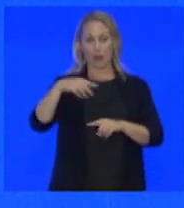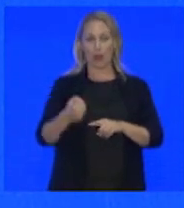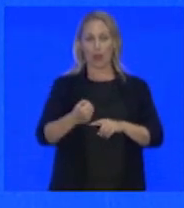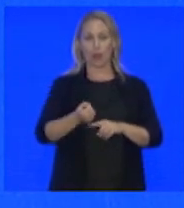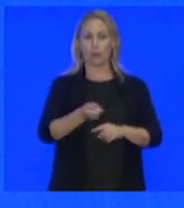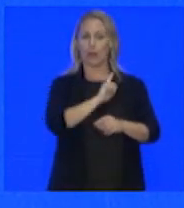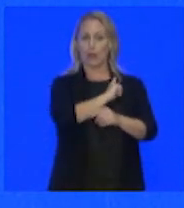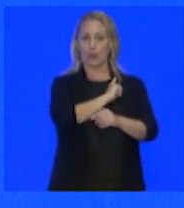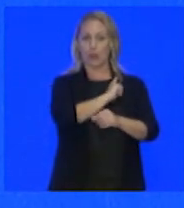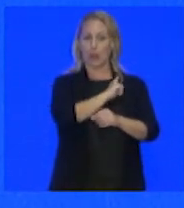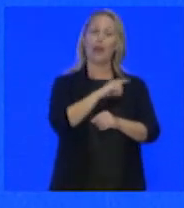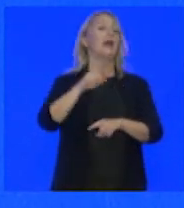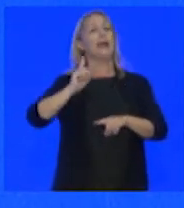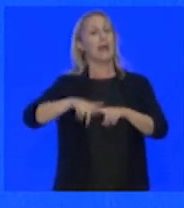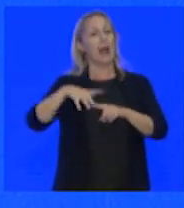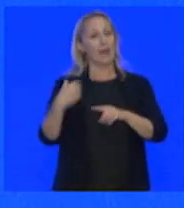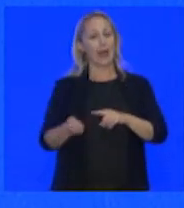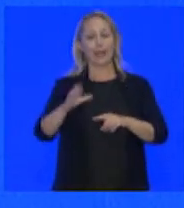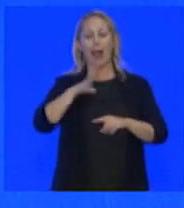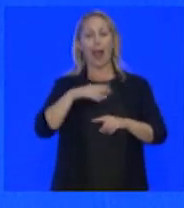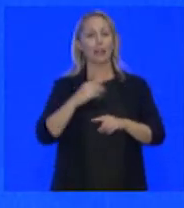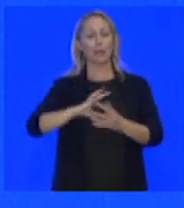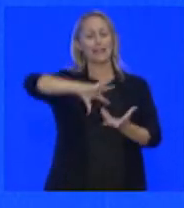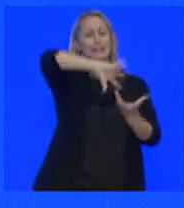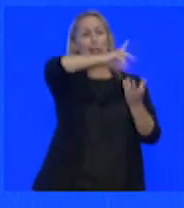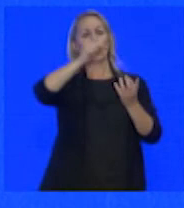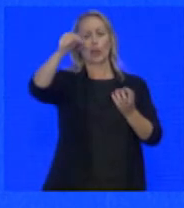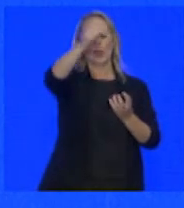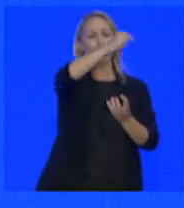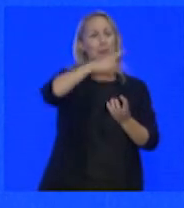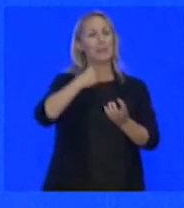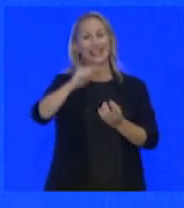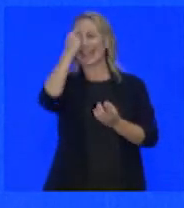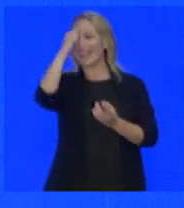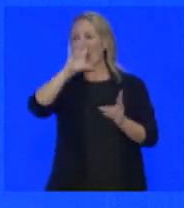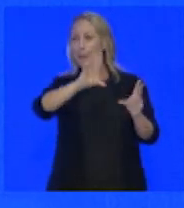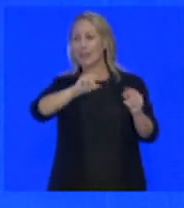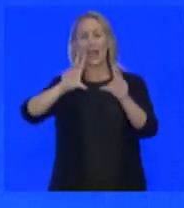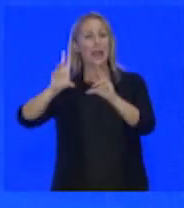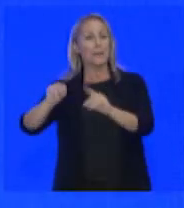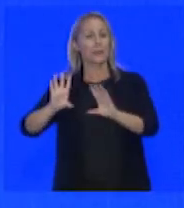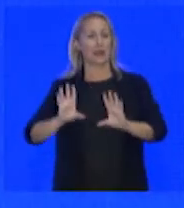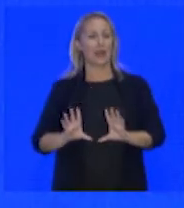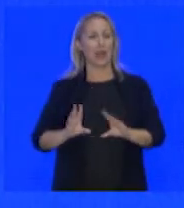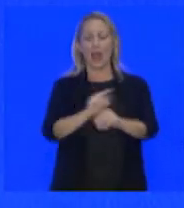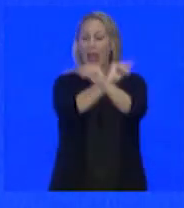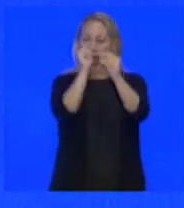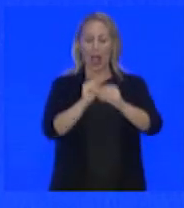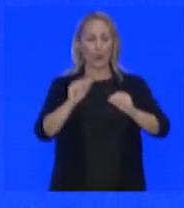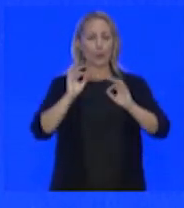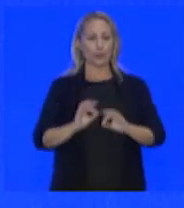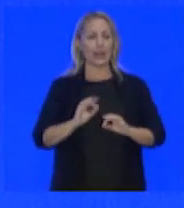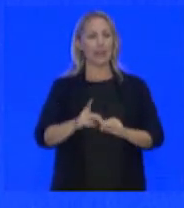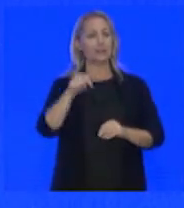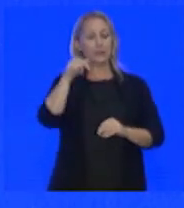δυνατή διασπορά και η ανασυγκρότηση της πατρίδας μας περνάει μέσα και από την αναγέννηση